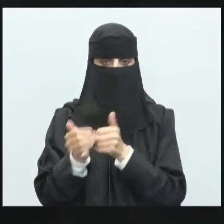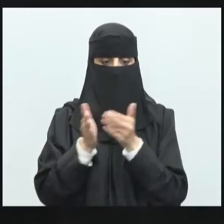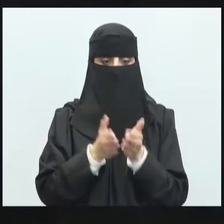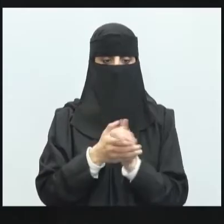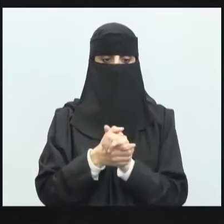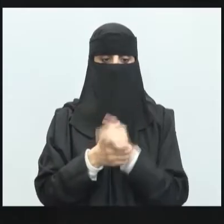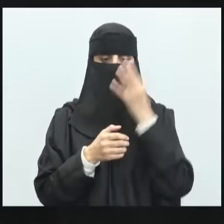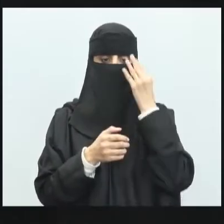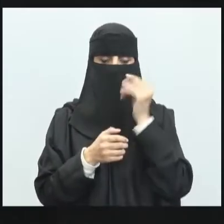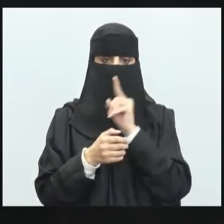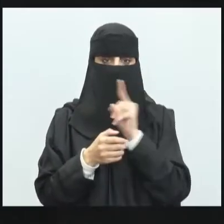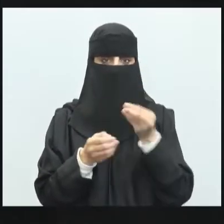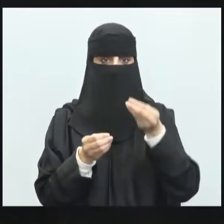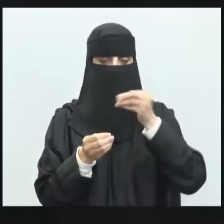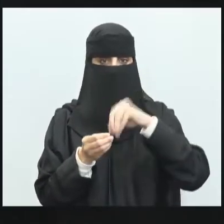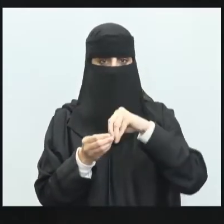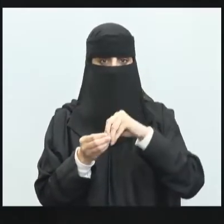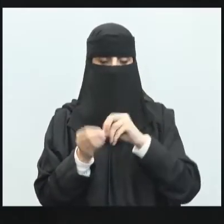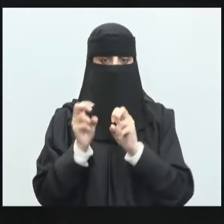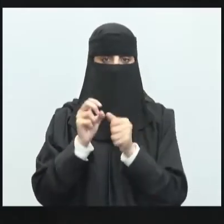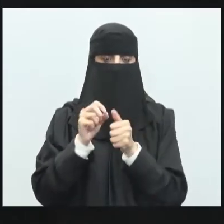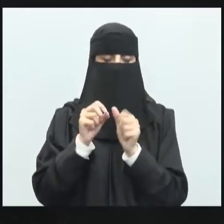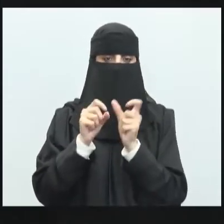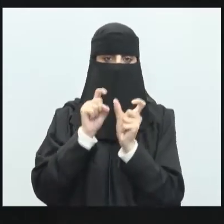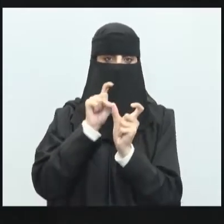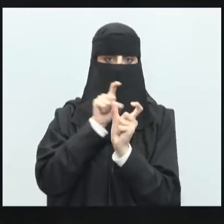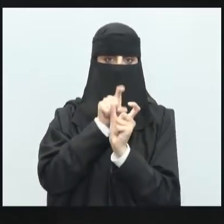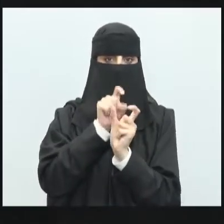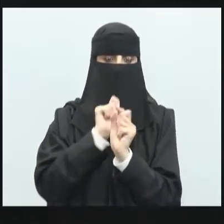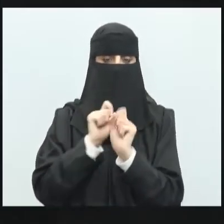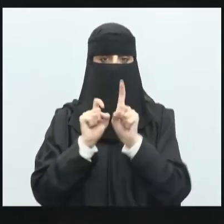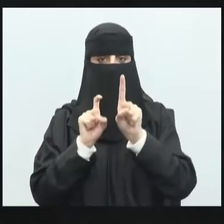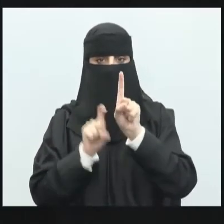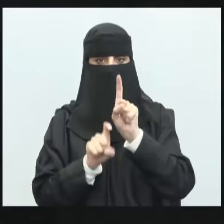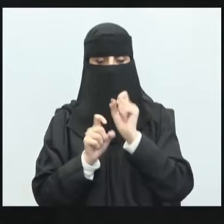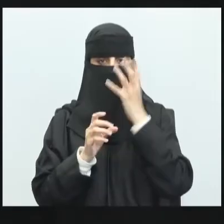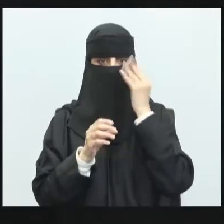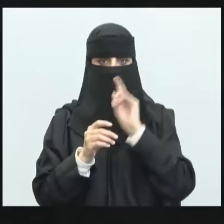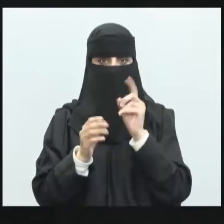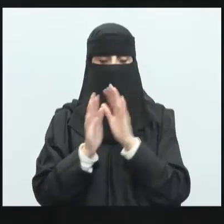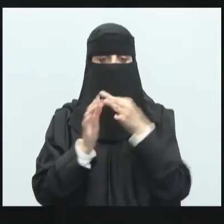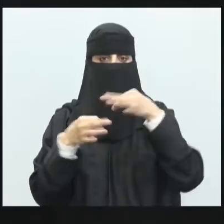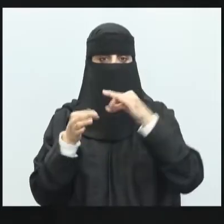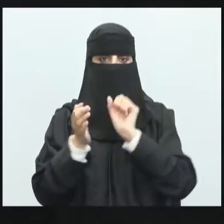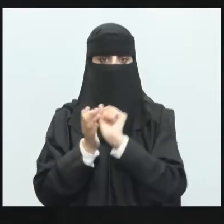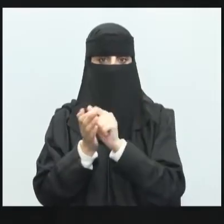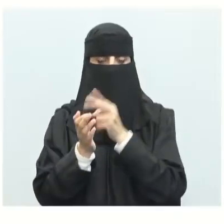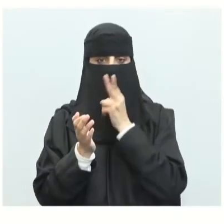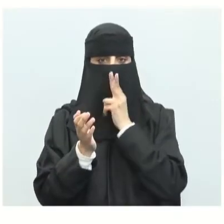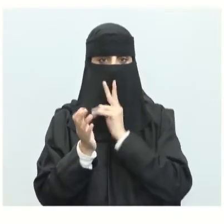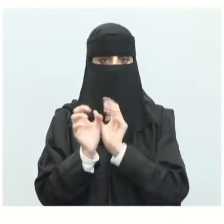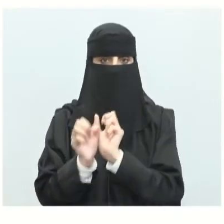ومرتب وان تحافظ كذلك على نظافه هذه الورقه التي تكتب فيها